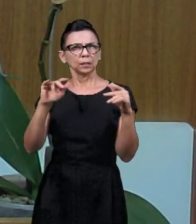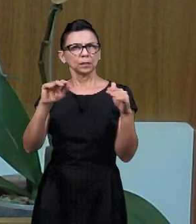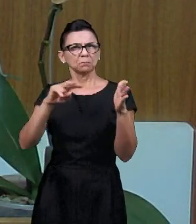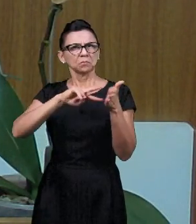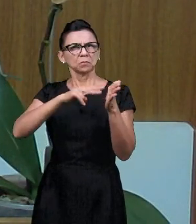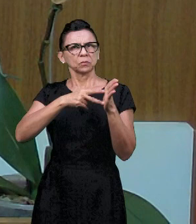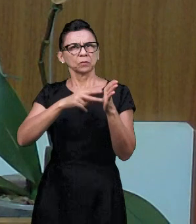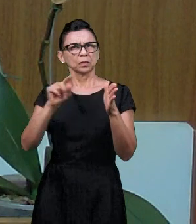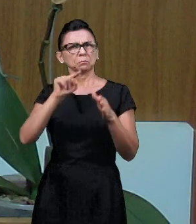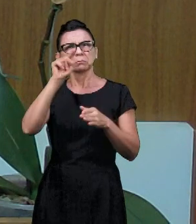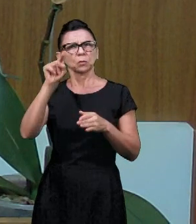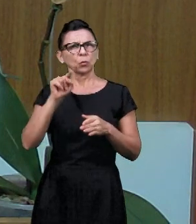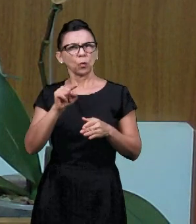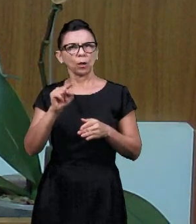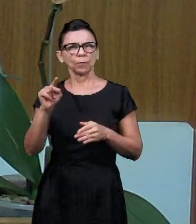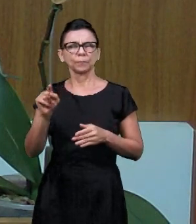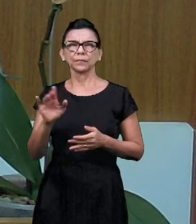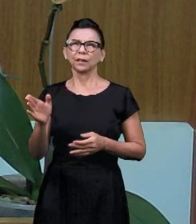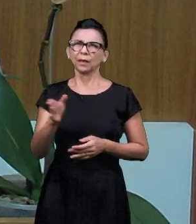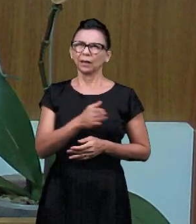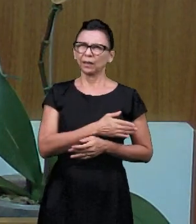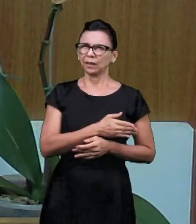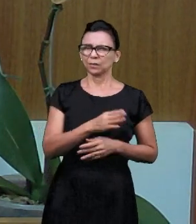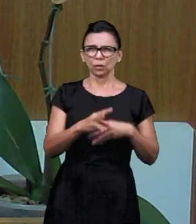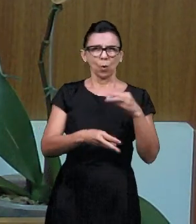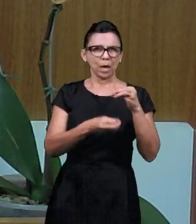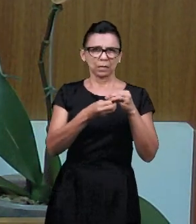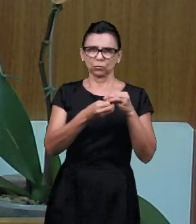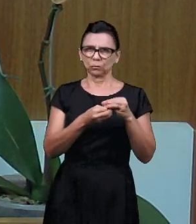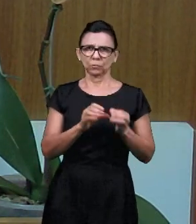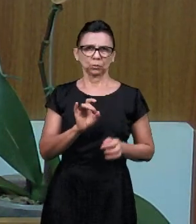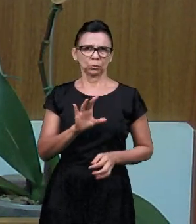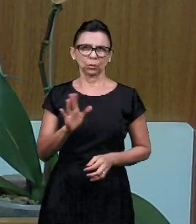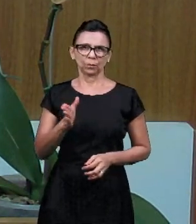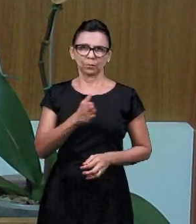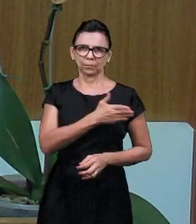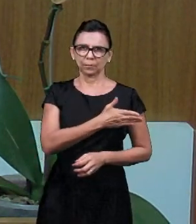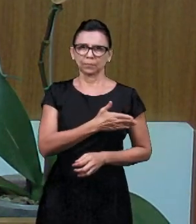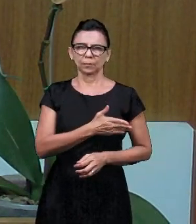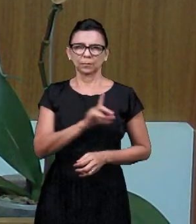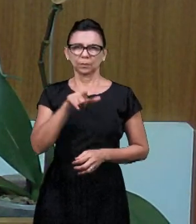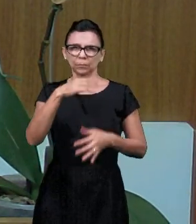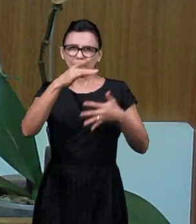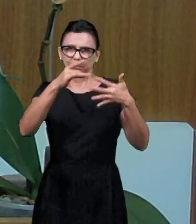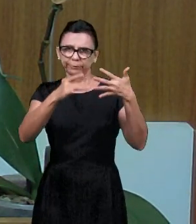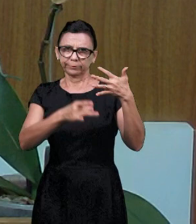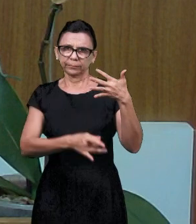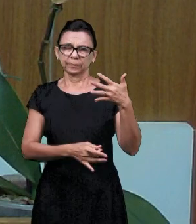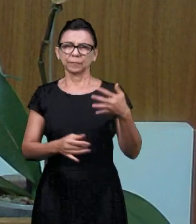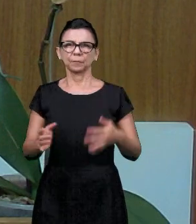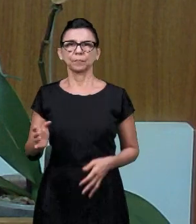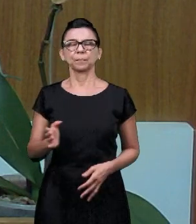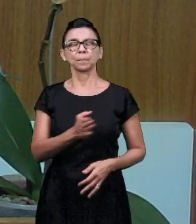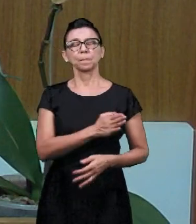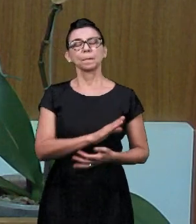parler un peu plus détaillé. Mais je veux dire que la grande bataille de l'Église, dans toutes ces